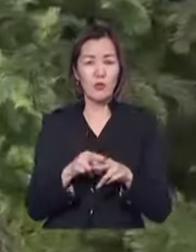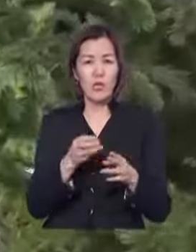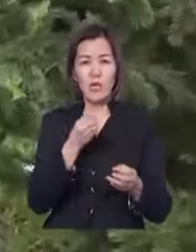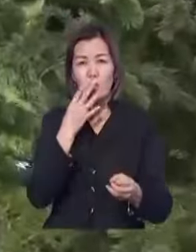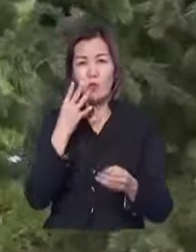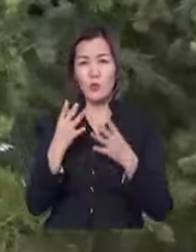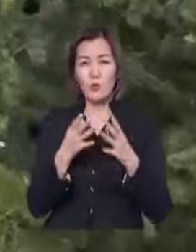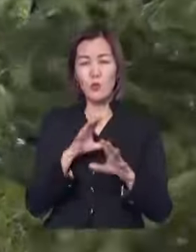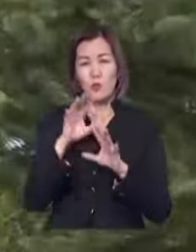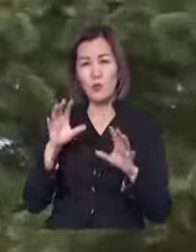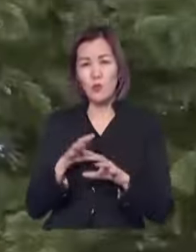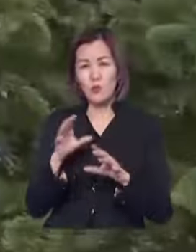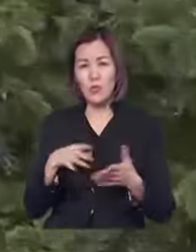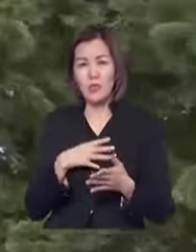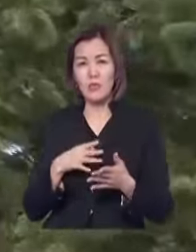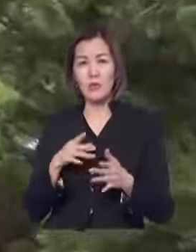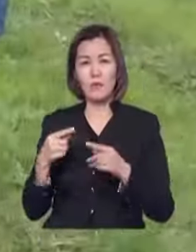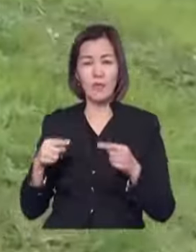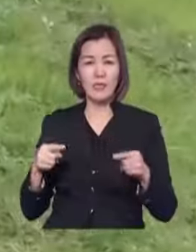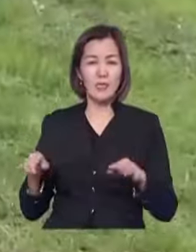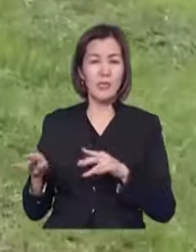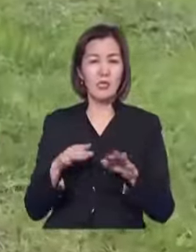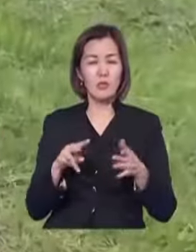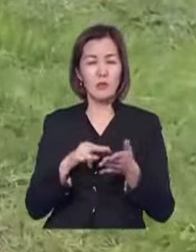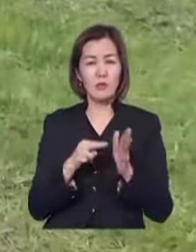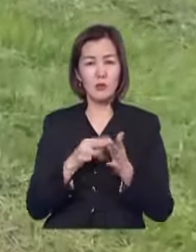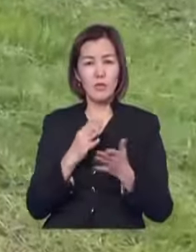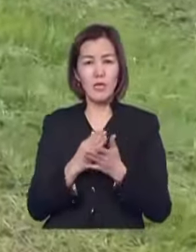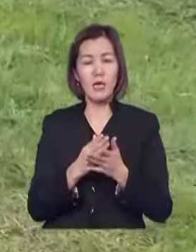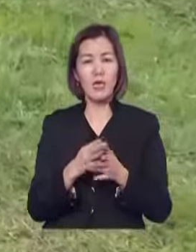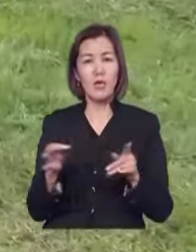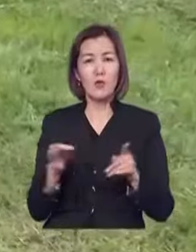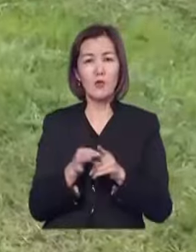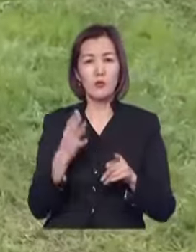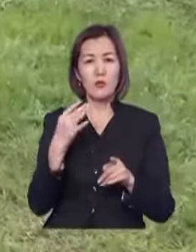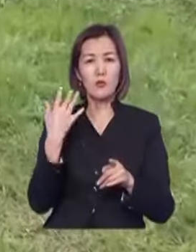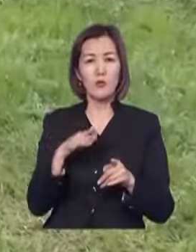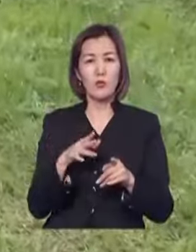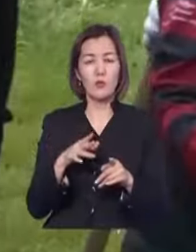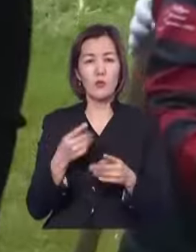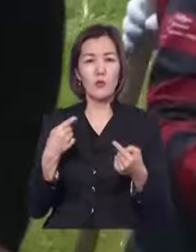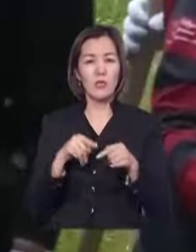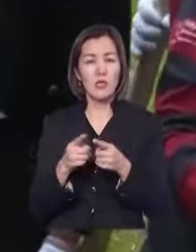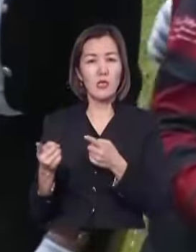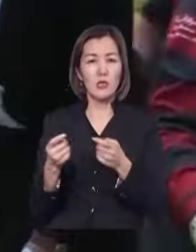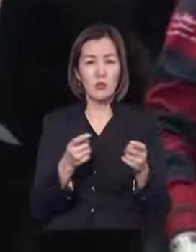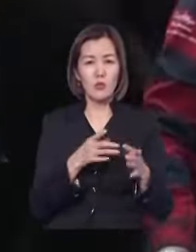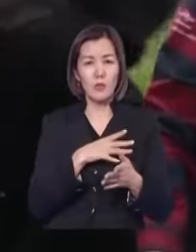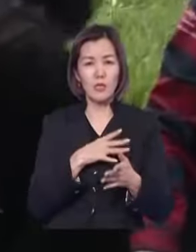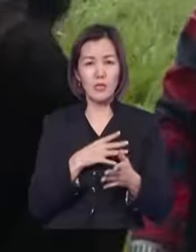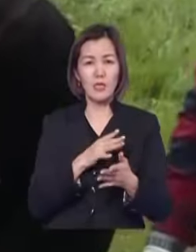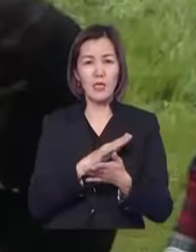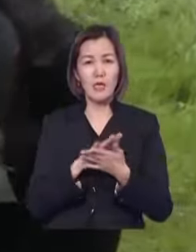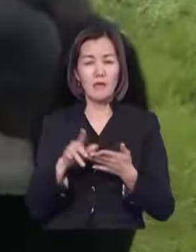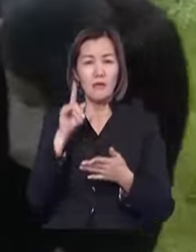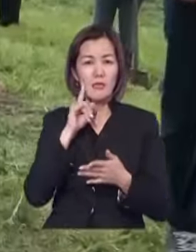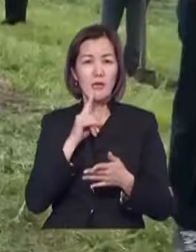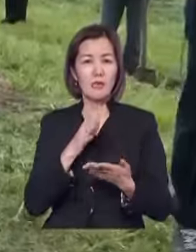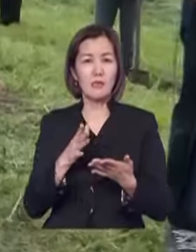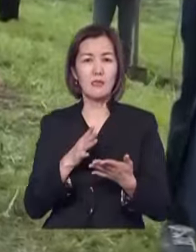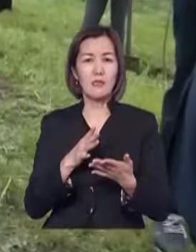отырғызу, сондай-ақ жасыл желектерді күту және басқа да іс-шаралар жоспарланған. Осы мақсатта 450 арнайы техника